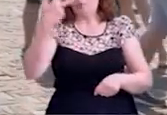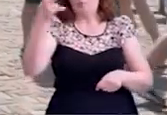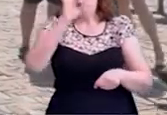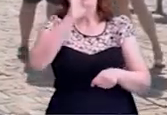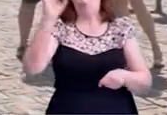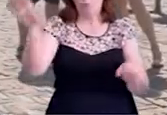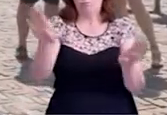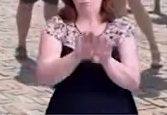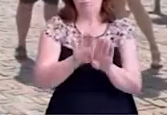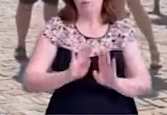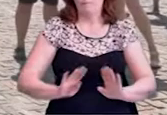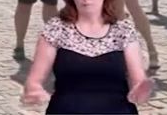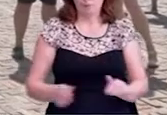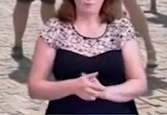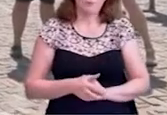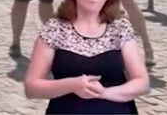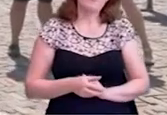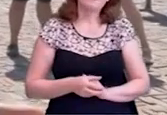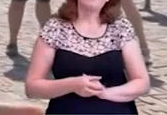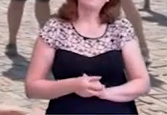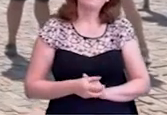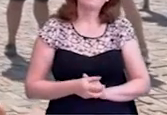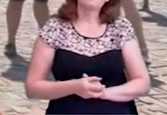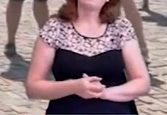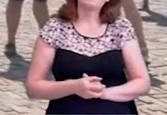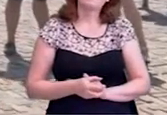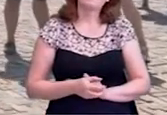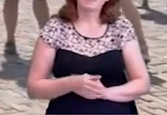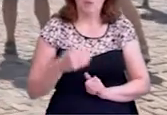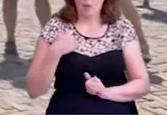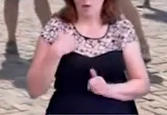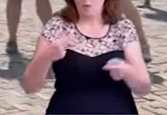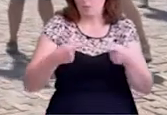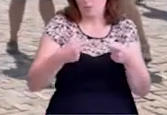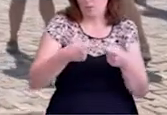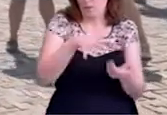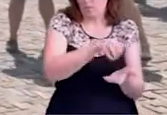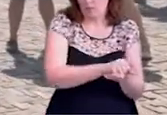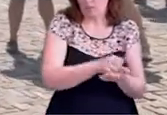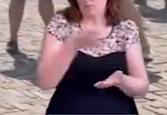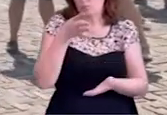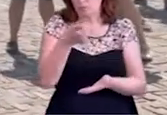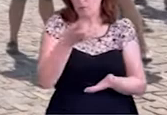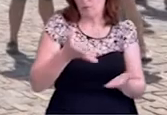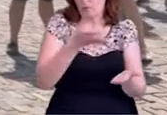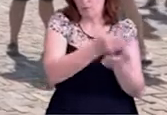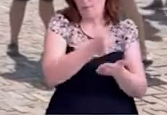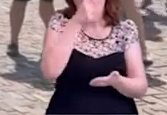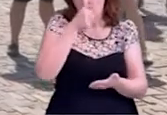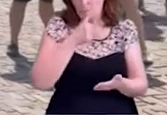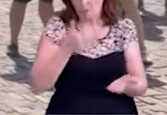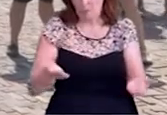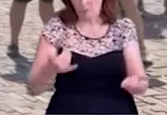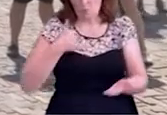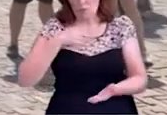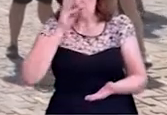продавати людям нічого. Тобто я знімаю квартиру за 4 тисячі, це без комунальних послуг,